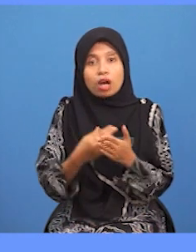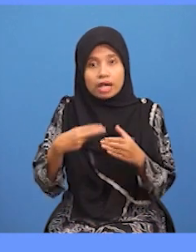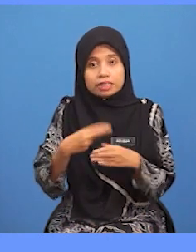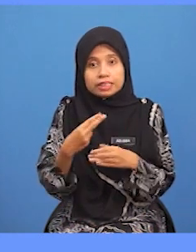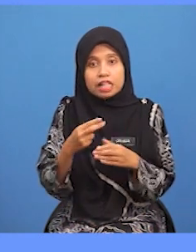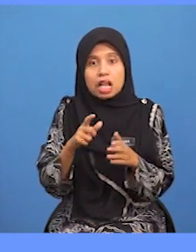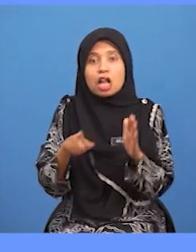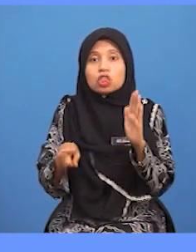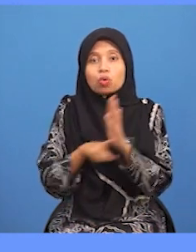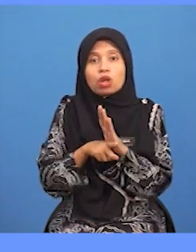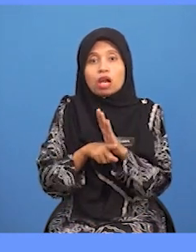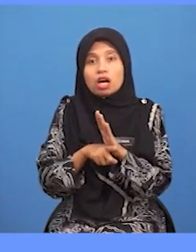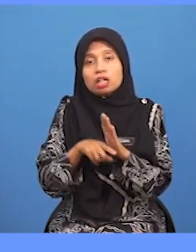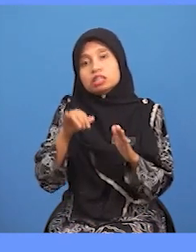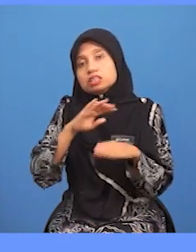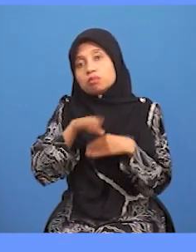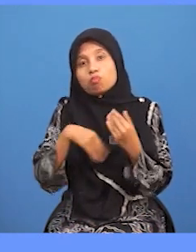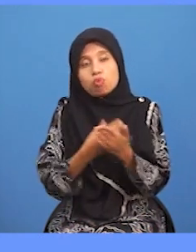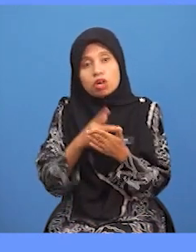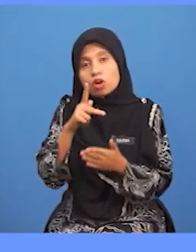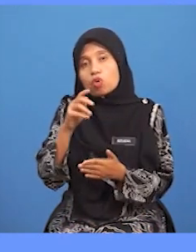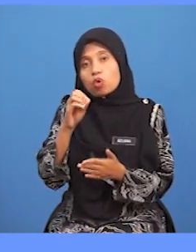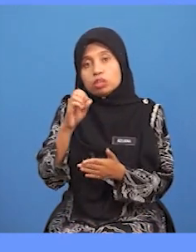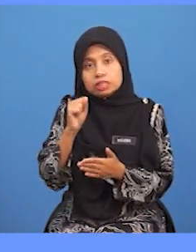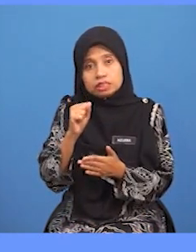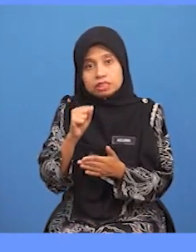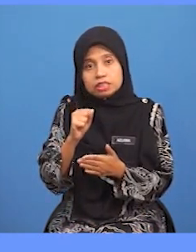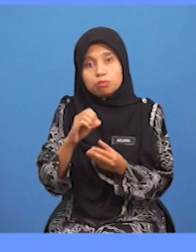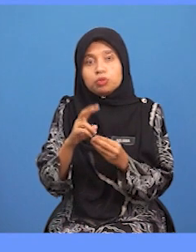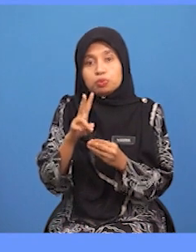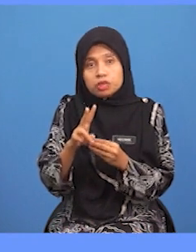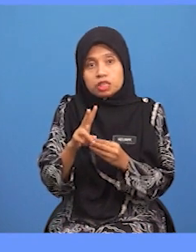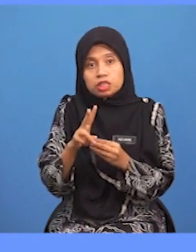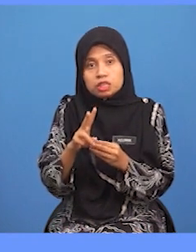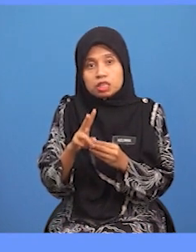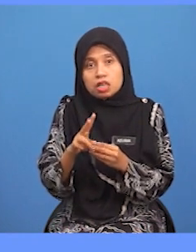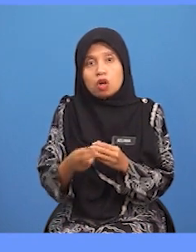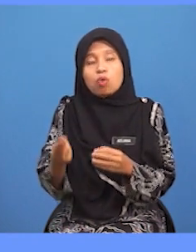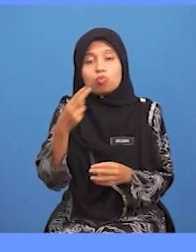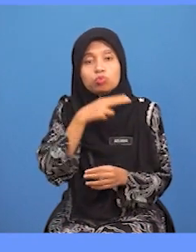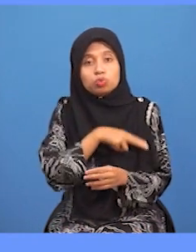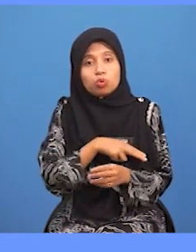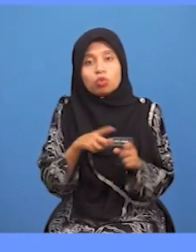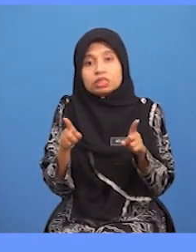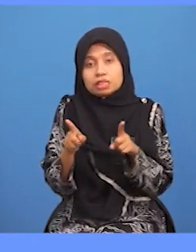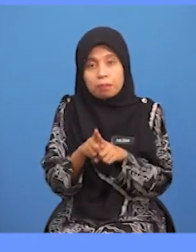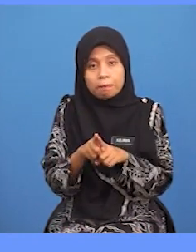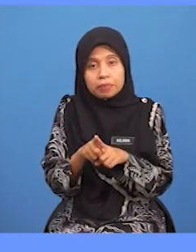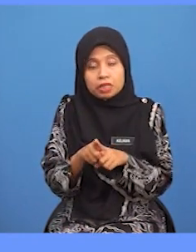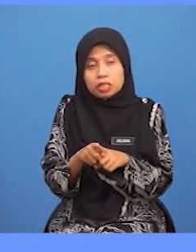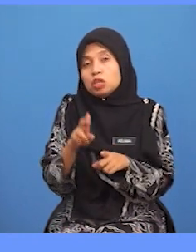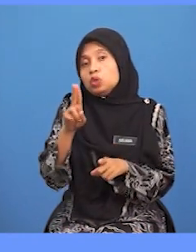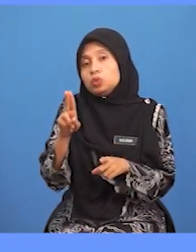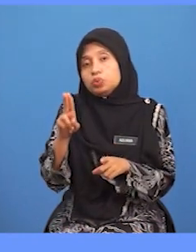kos. Manakala, kaedah kedua dikira dengan menggunakan rumus keuntungan sama dengan